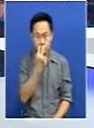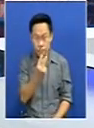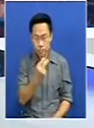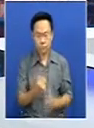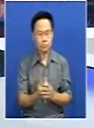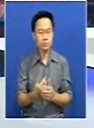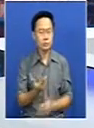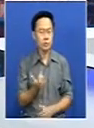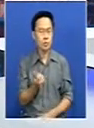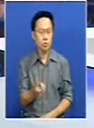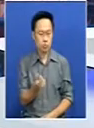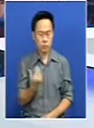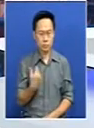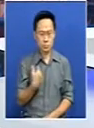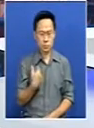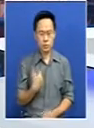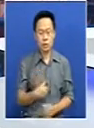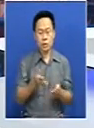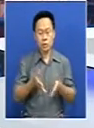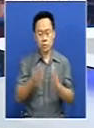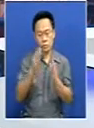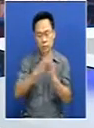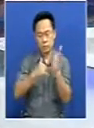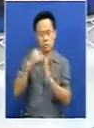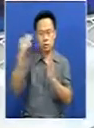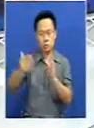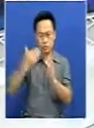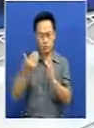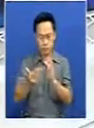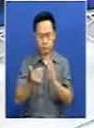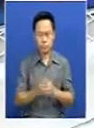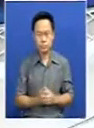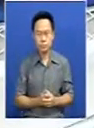นรินทร์สิงหพุทธังกูลรายงานสดจากสีลมครับ เชิญค่ะ